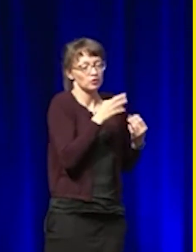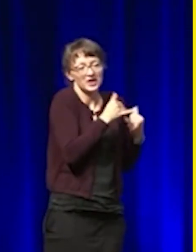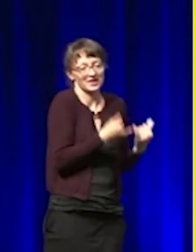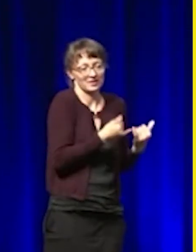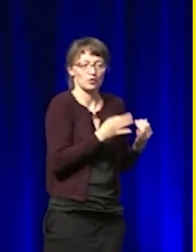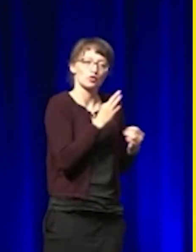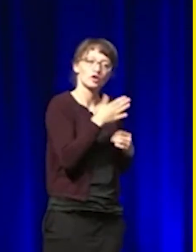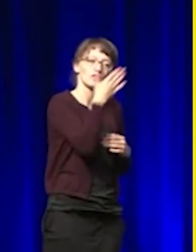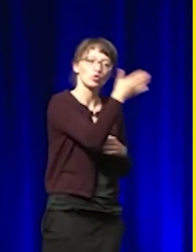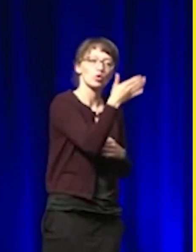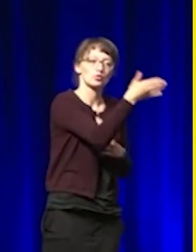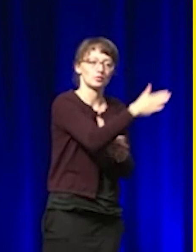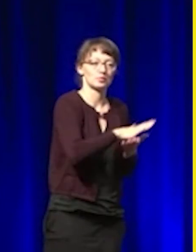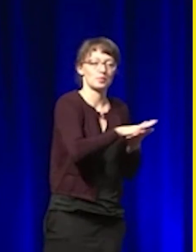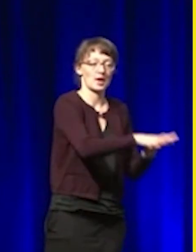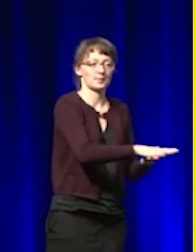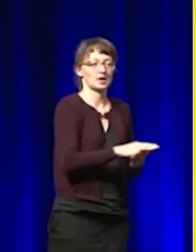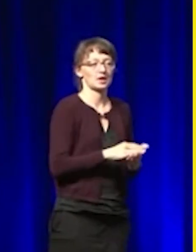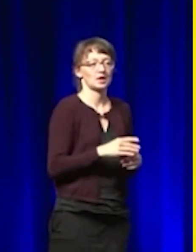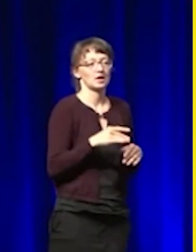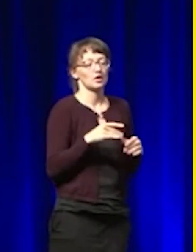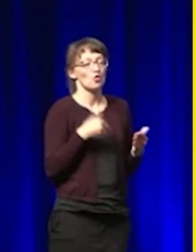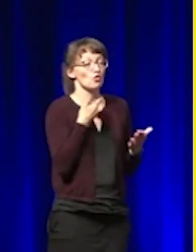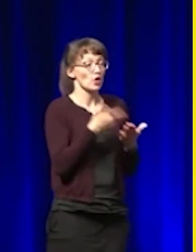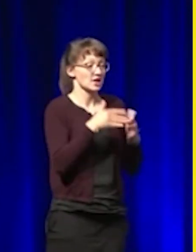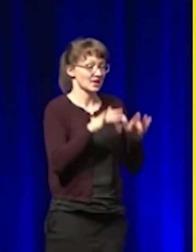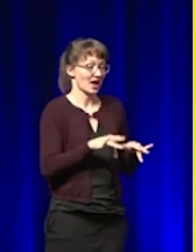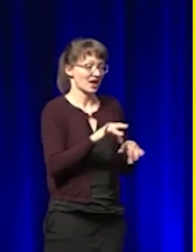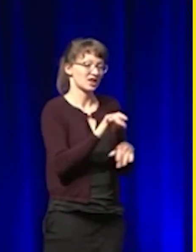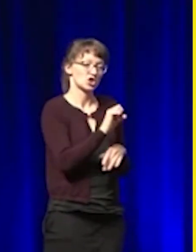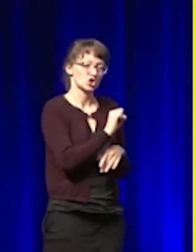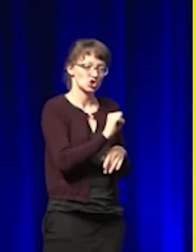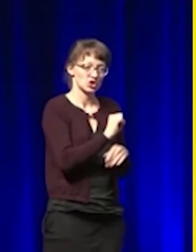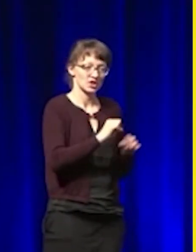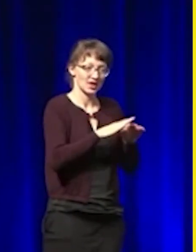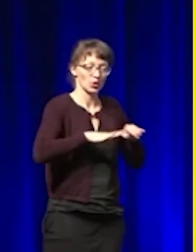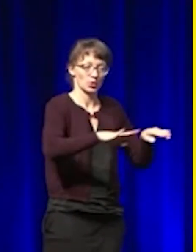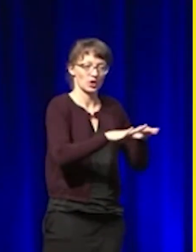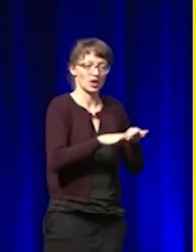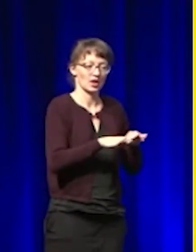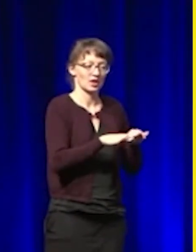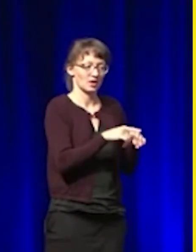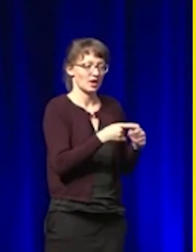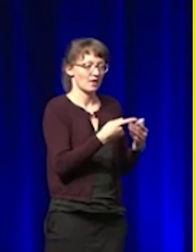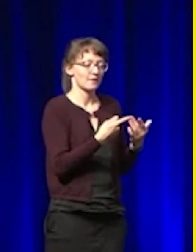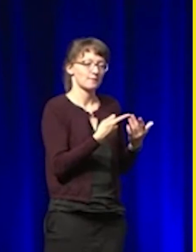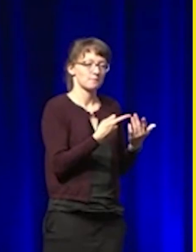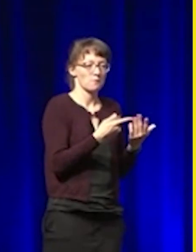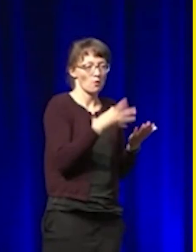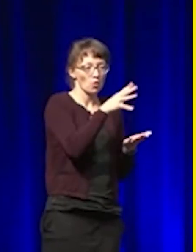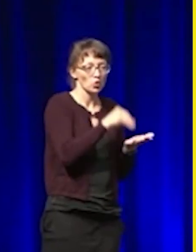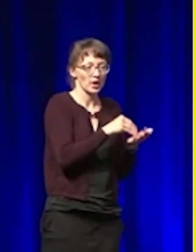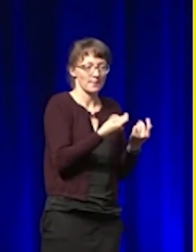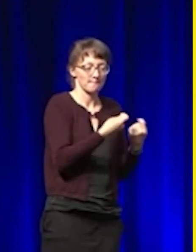Vorschlag, die Stiegelgründe zukünftig mit einem hohen Anteil frei verwertbarer Wohnungen zu bebauen. Da habe ich ehrlich gesagt